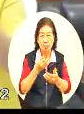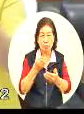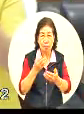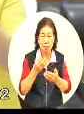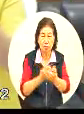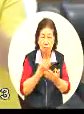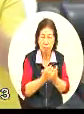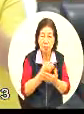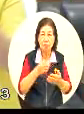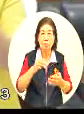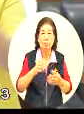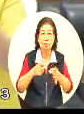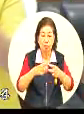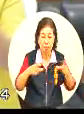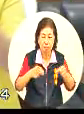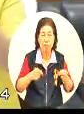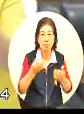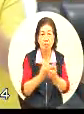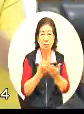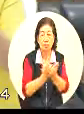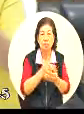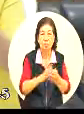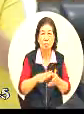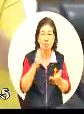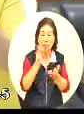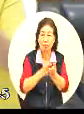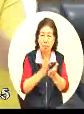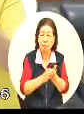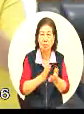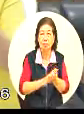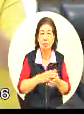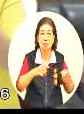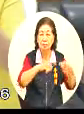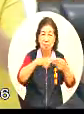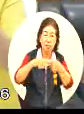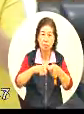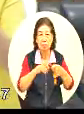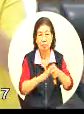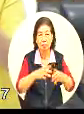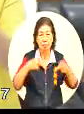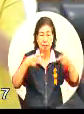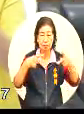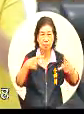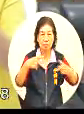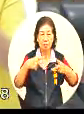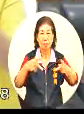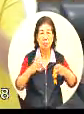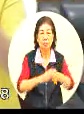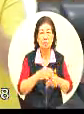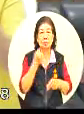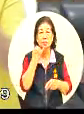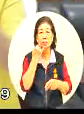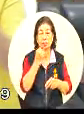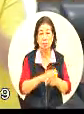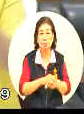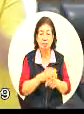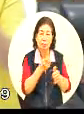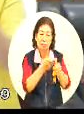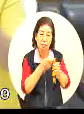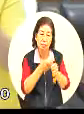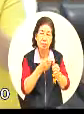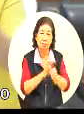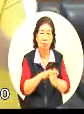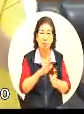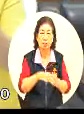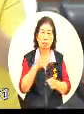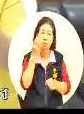体票购，如果再便宜一点，结合我们的捷运哦，那也可以吸引非常。多